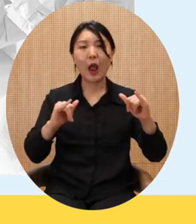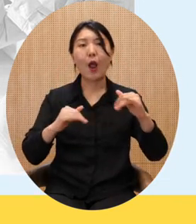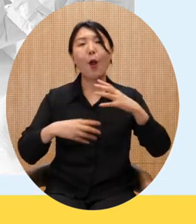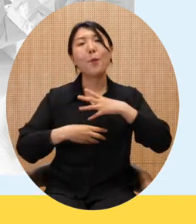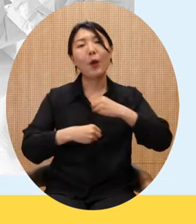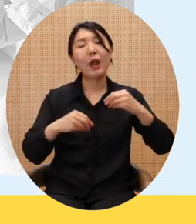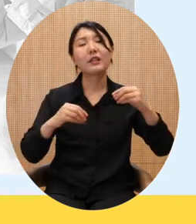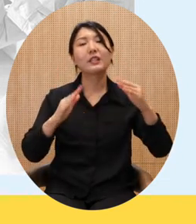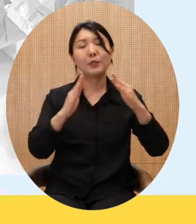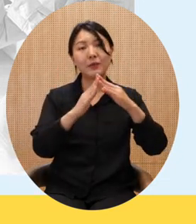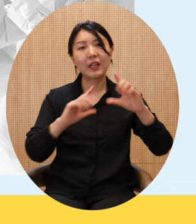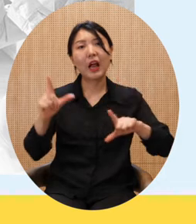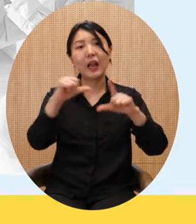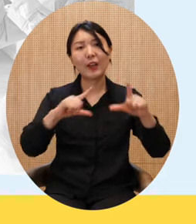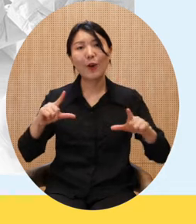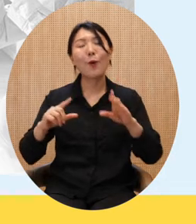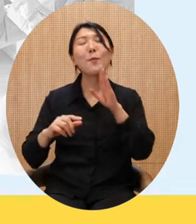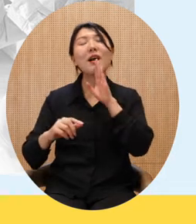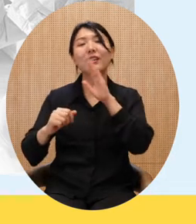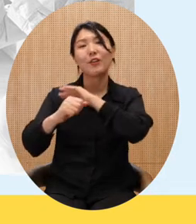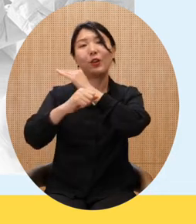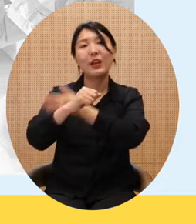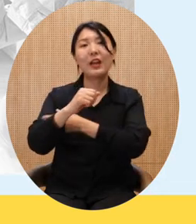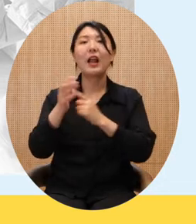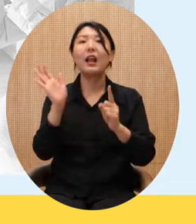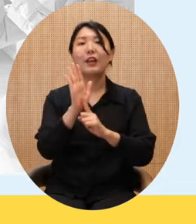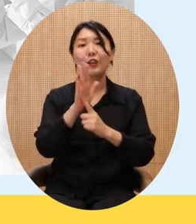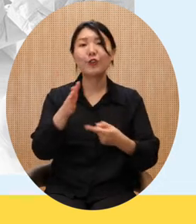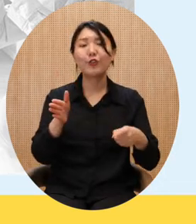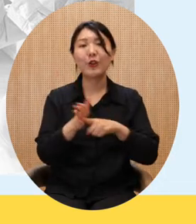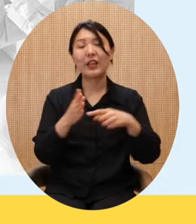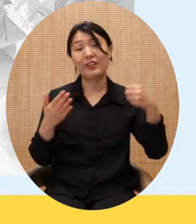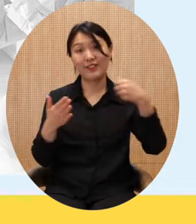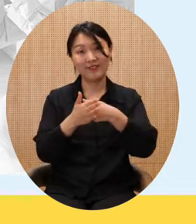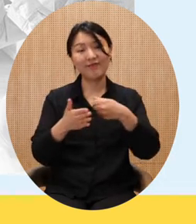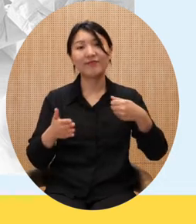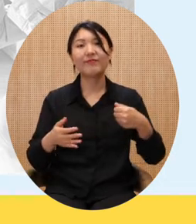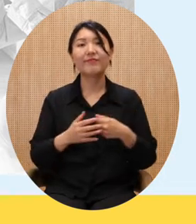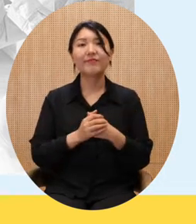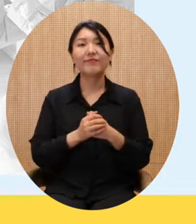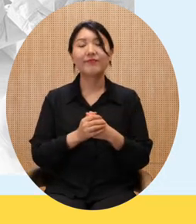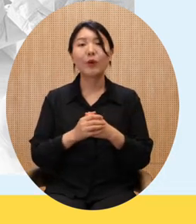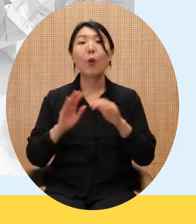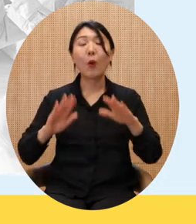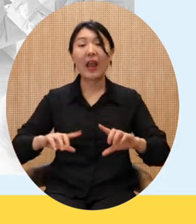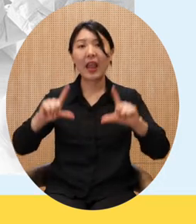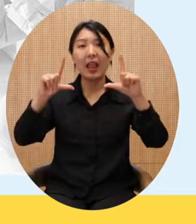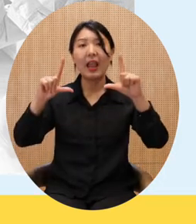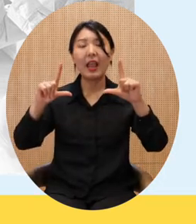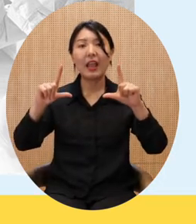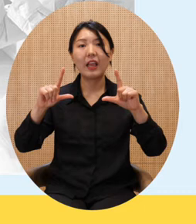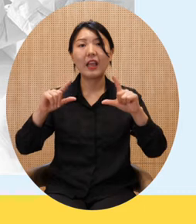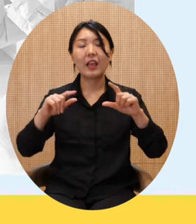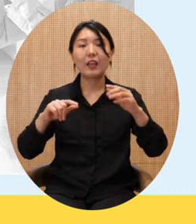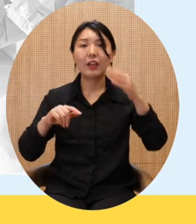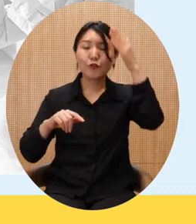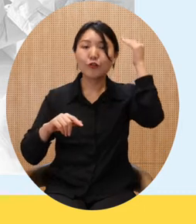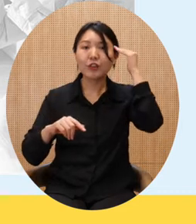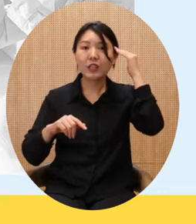것이 마땅한 권리임을 알리기 위해서 제정된 날이고요. 올해는 우리나라가